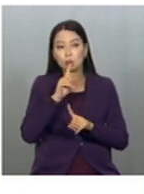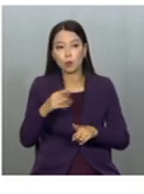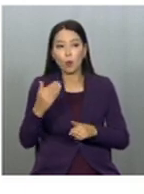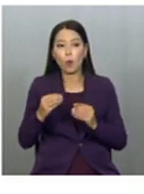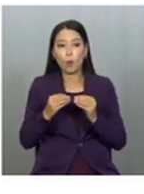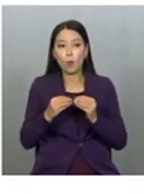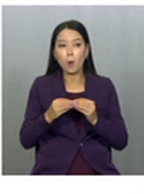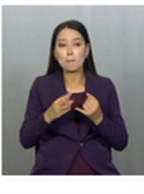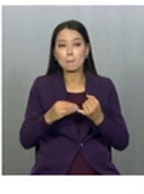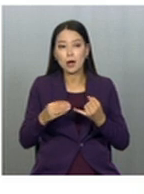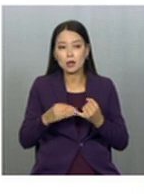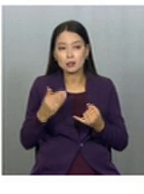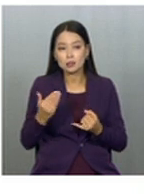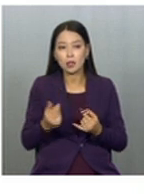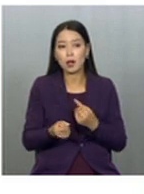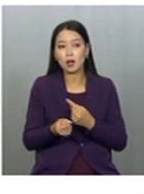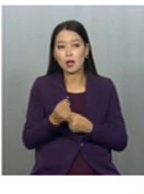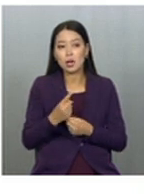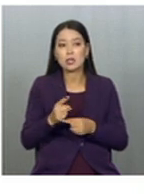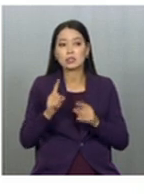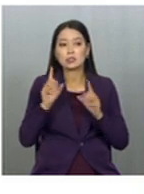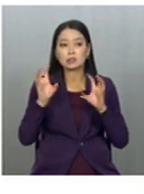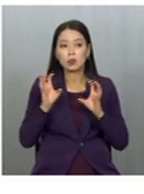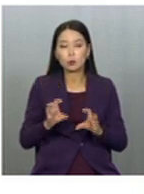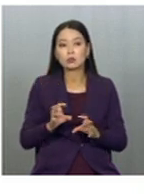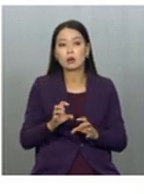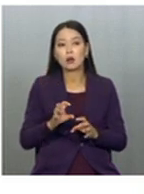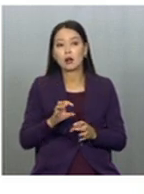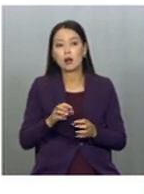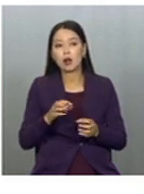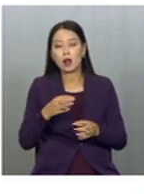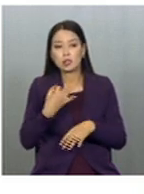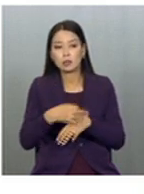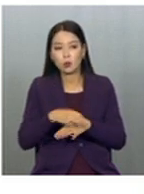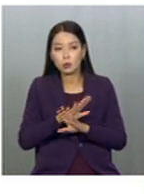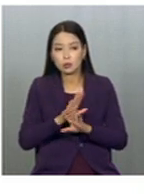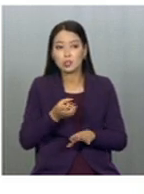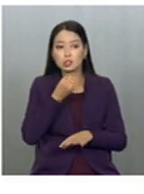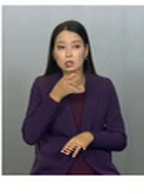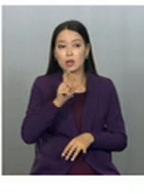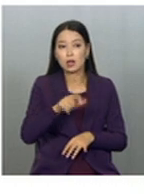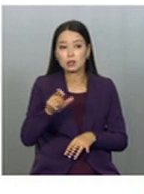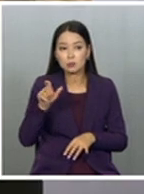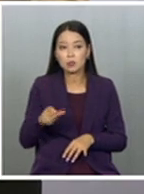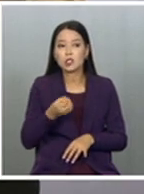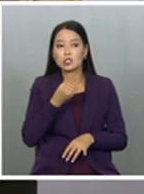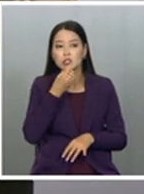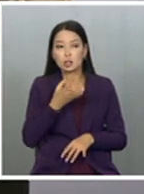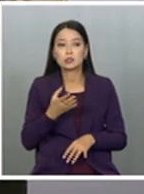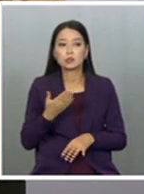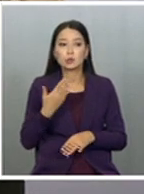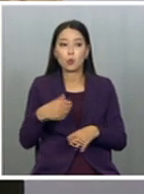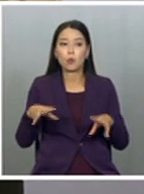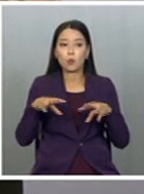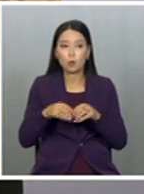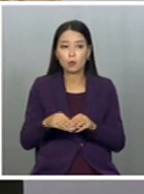бір жаманға, және де аятпенен хадисте бар, жылатып берме деген еш наданға. Оқушылар,